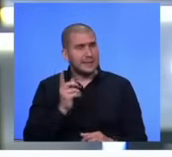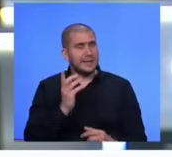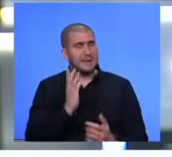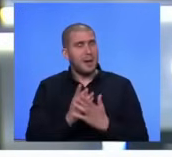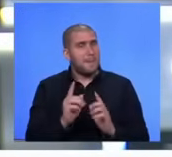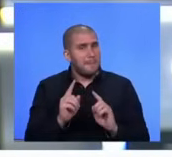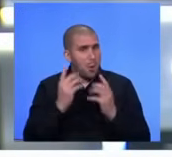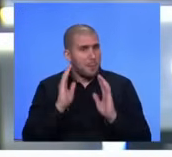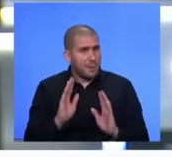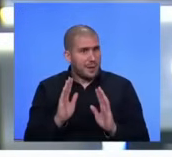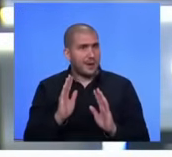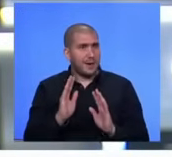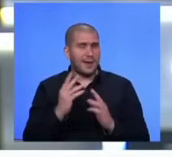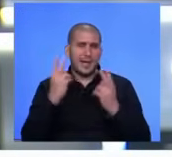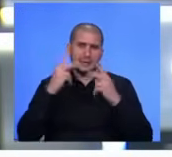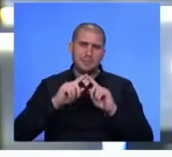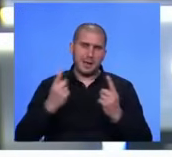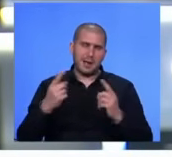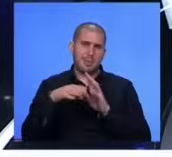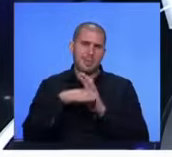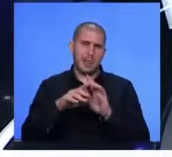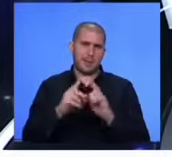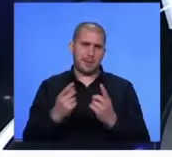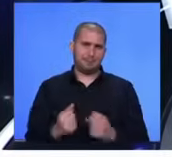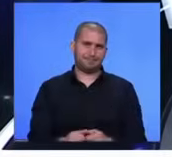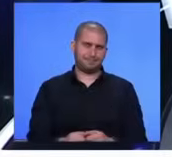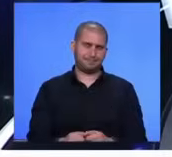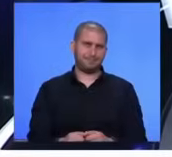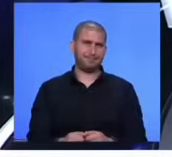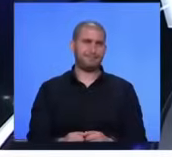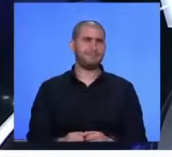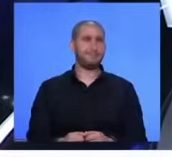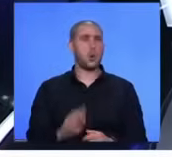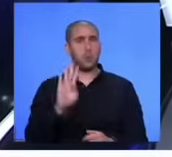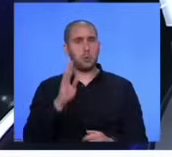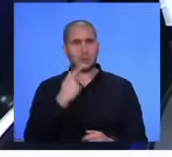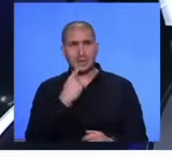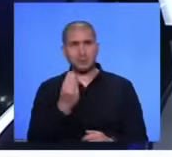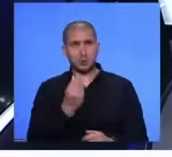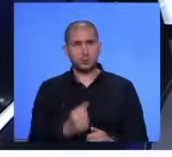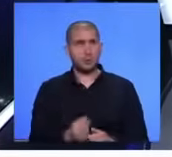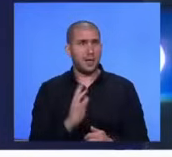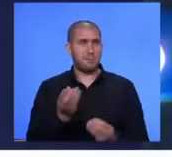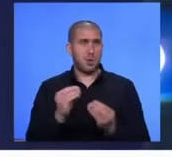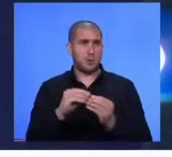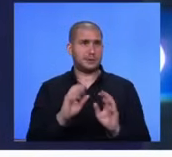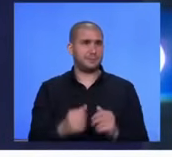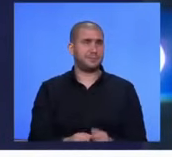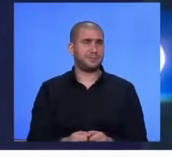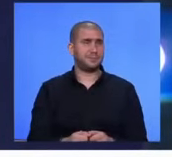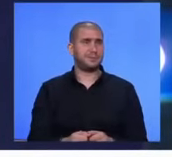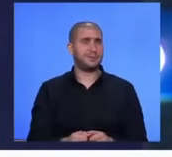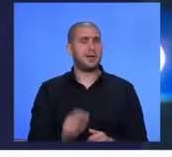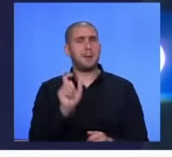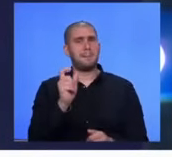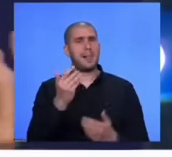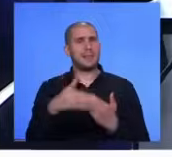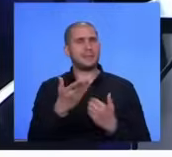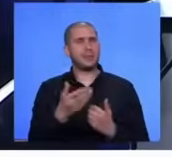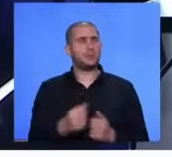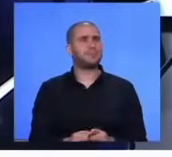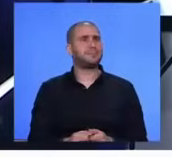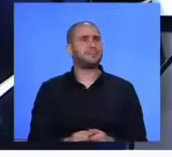זאת הסדרים אחרים ונועלים אחרים. כן, בועז, אתה רוצה לומר משהו? אין מה להוסיף על הדברים שנאמרו. מילה לסיום ממש בעשר